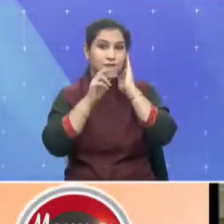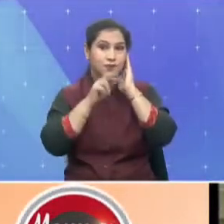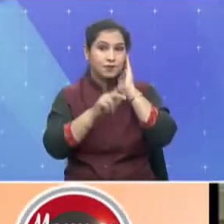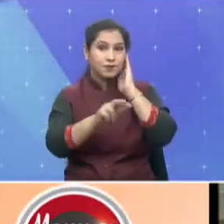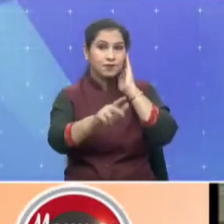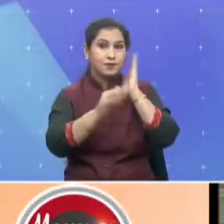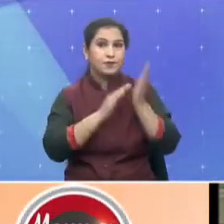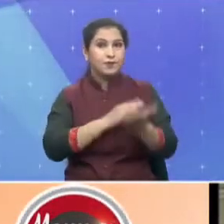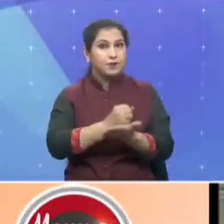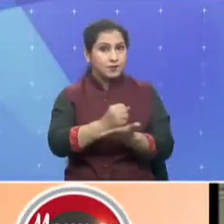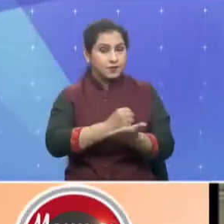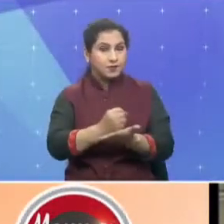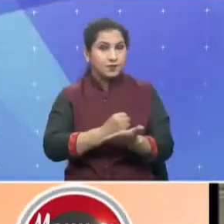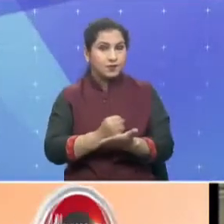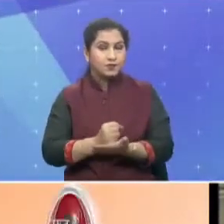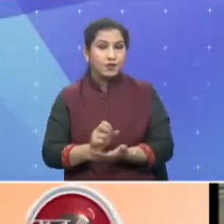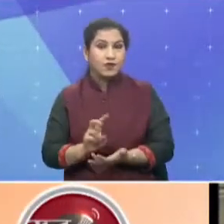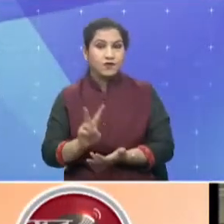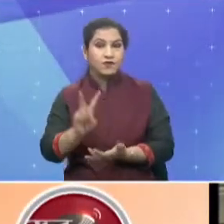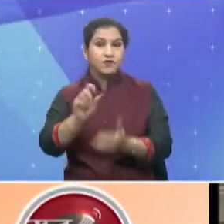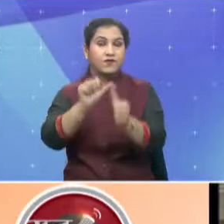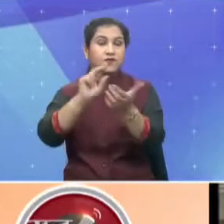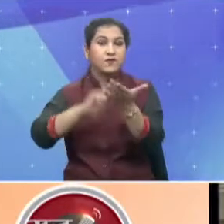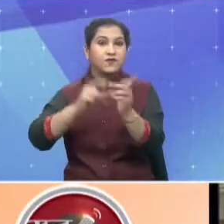मातरम, वंदे